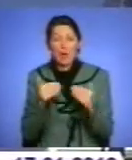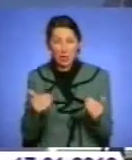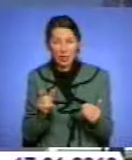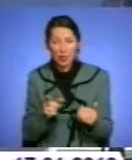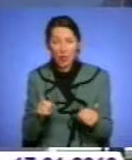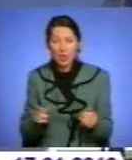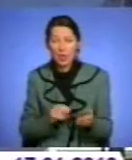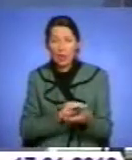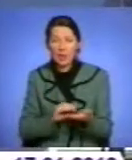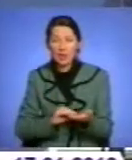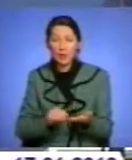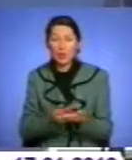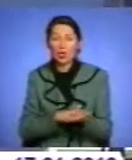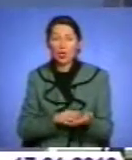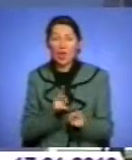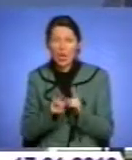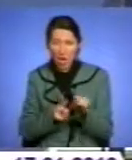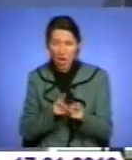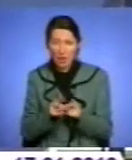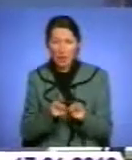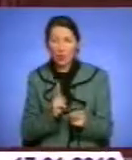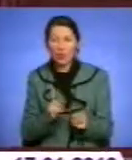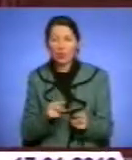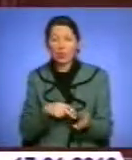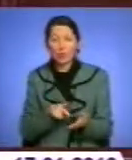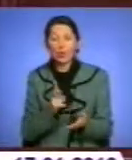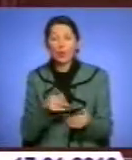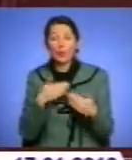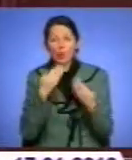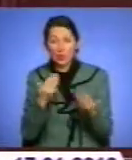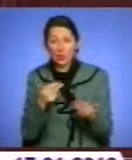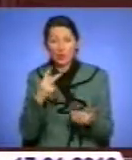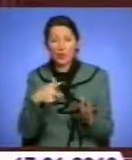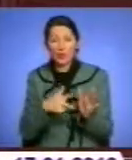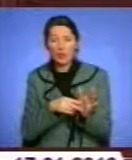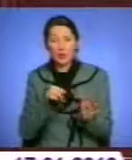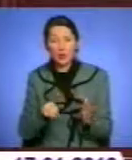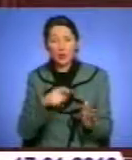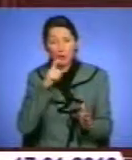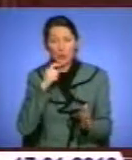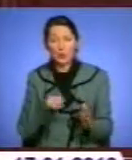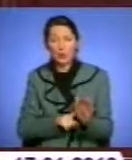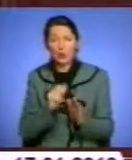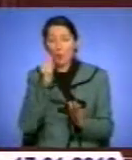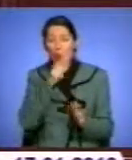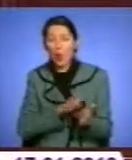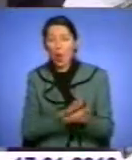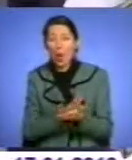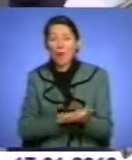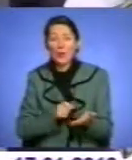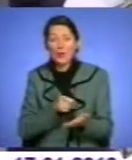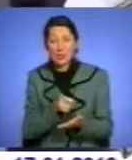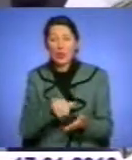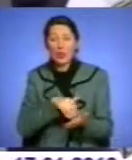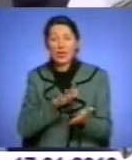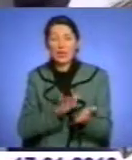и жалобу, и найдут, кому обратиться. 28 тисяч українців від початку року подали заяви на реєстрацію прав